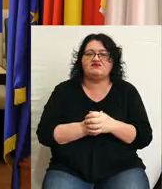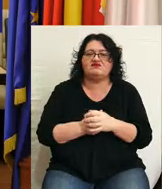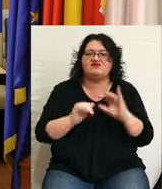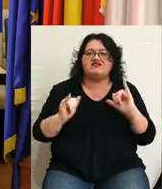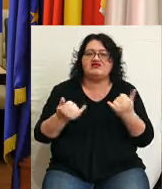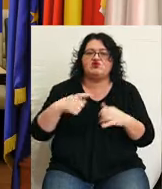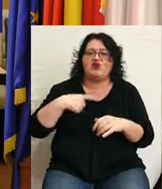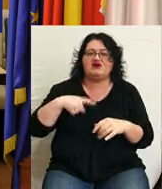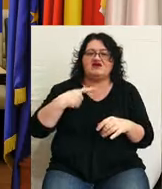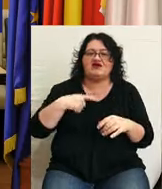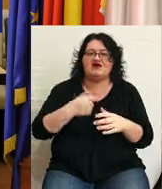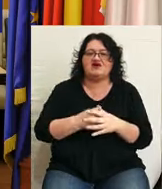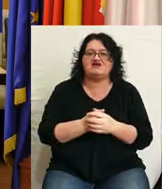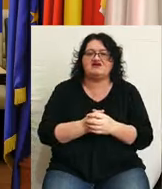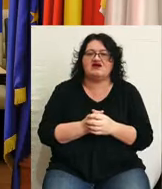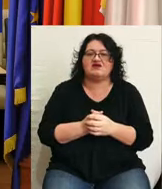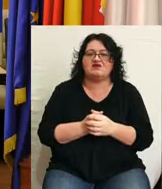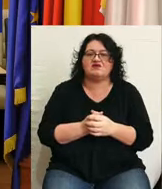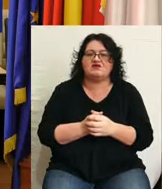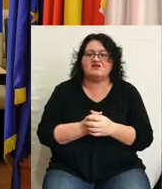Situația este,